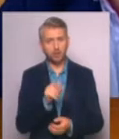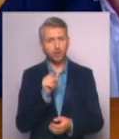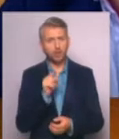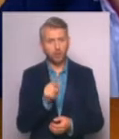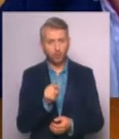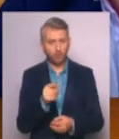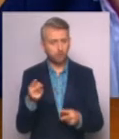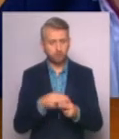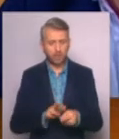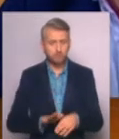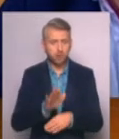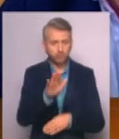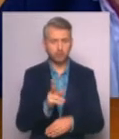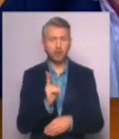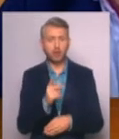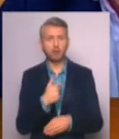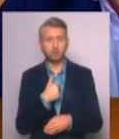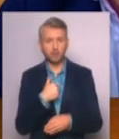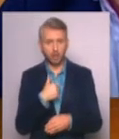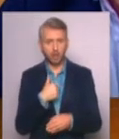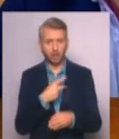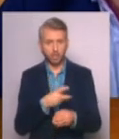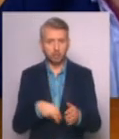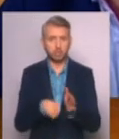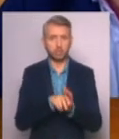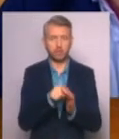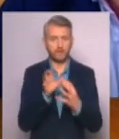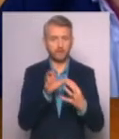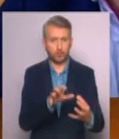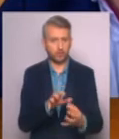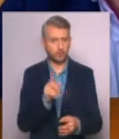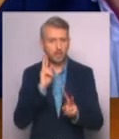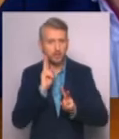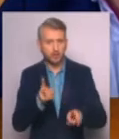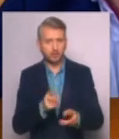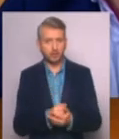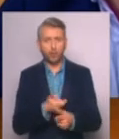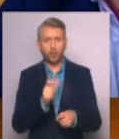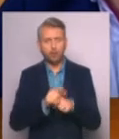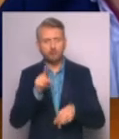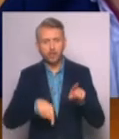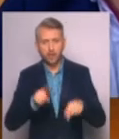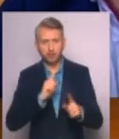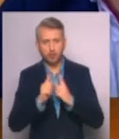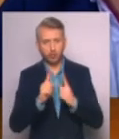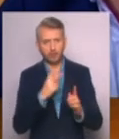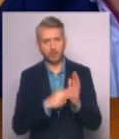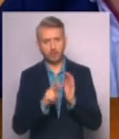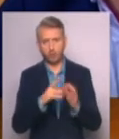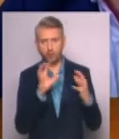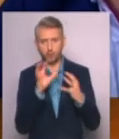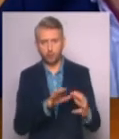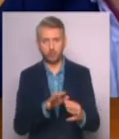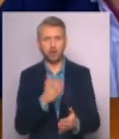пандуса, как мне добираться сюда наверх? Не знаю, ну, в общем, и редко очень ходит 72-й. Хоча б